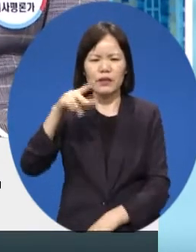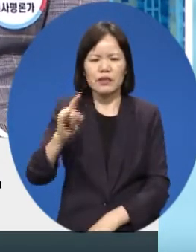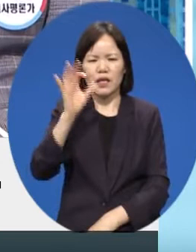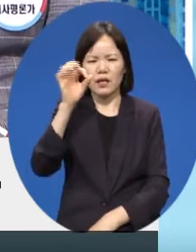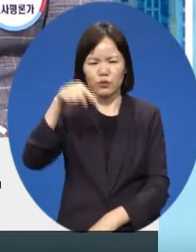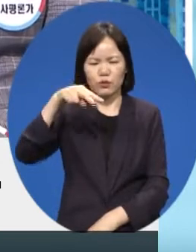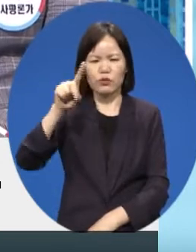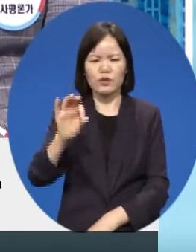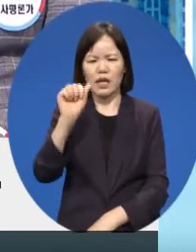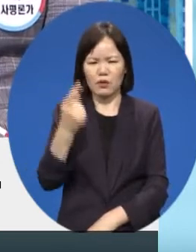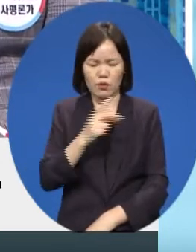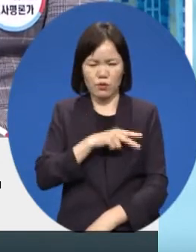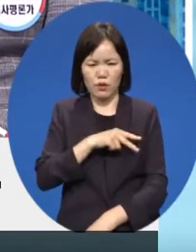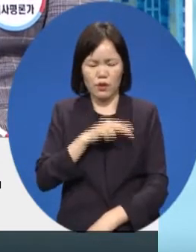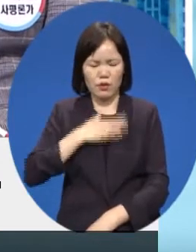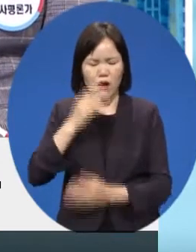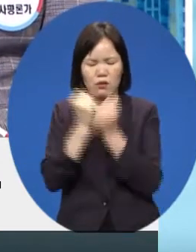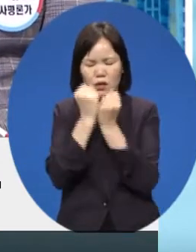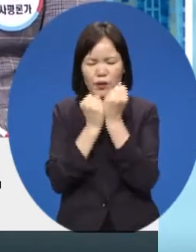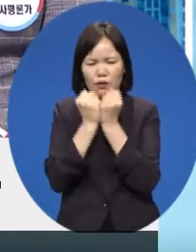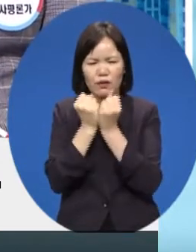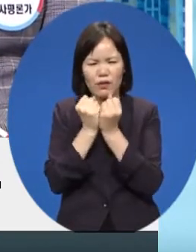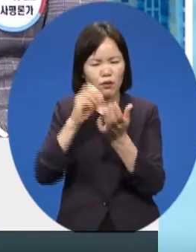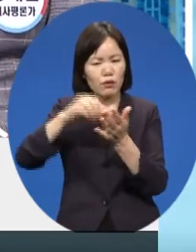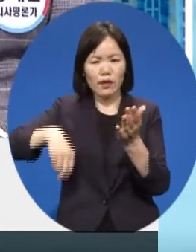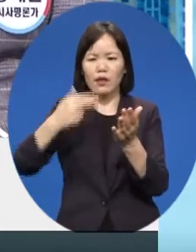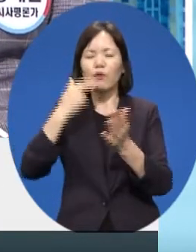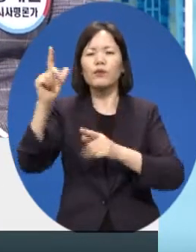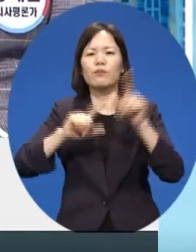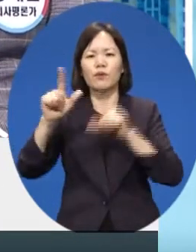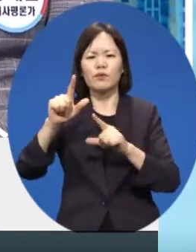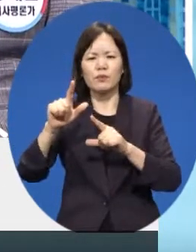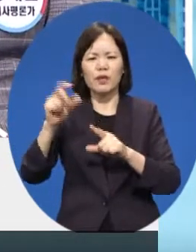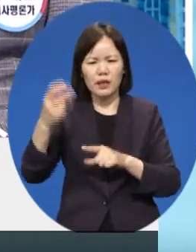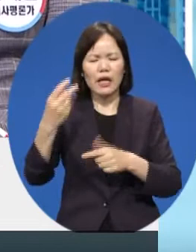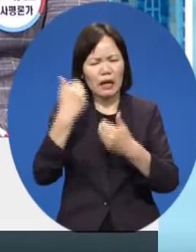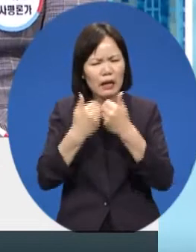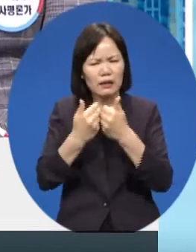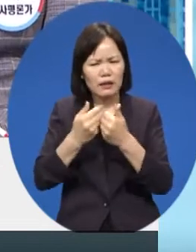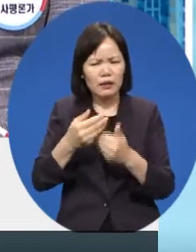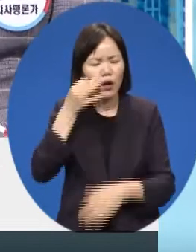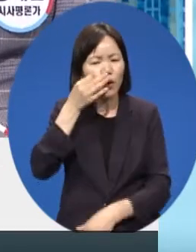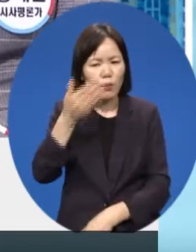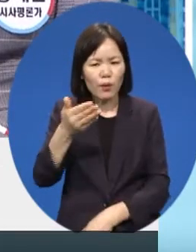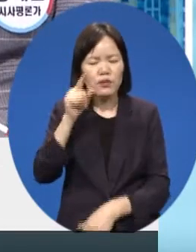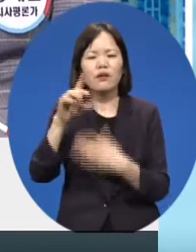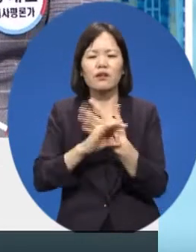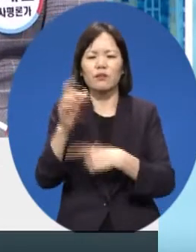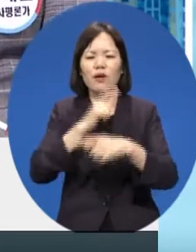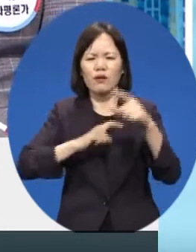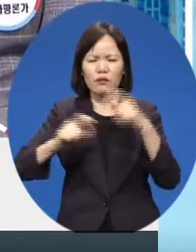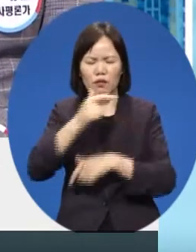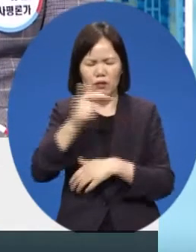본인이 소명을 하겠다고 탈 당하지 않고 당해서 버티는 모습 이것이 또 하나의 출동이 나갈 등으로 불거지게 된다면 국민들 눈에 더 큰